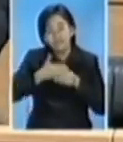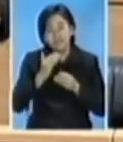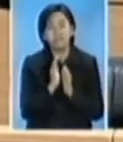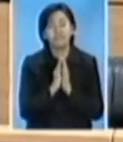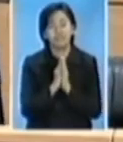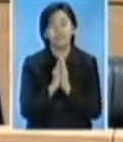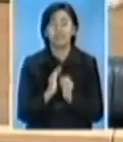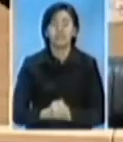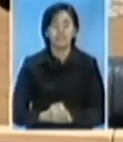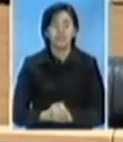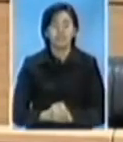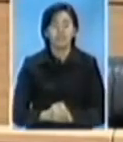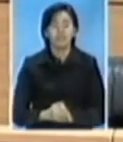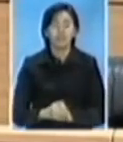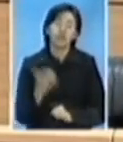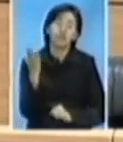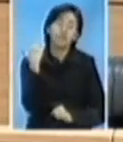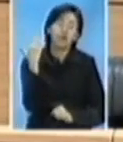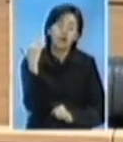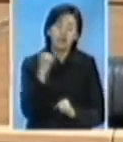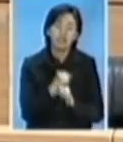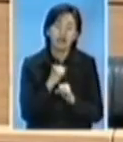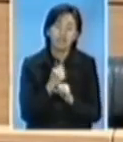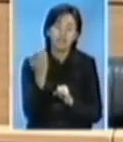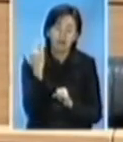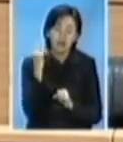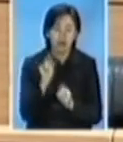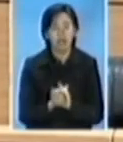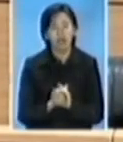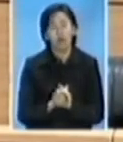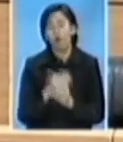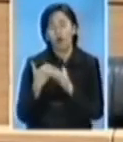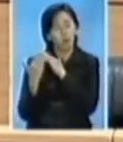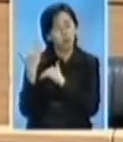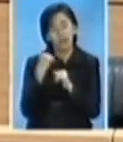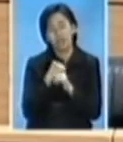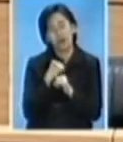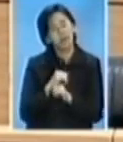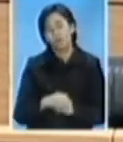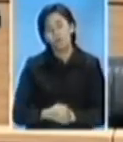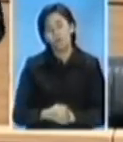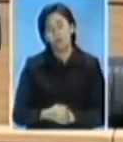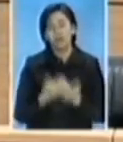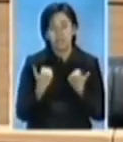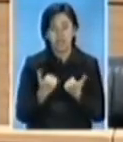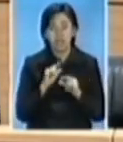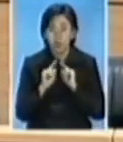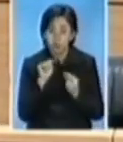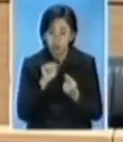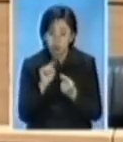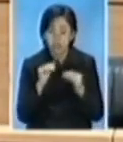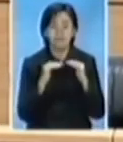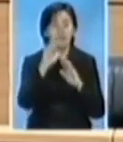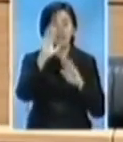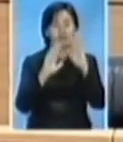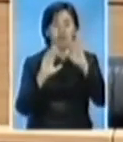แน่นอนครับในอดีตระบบการผลิตยังล้าหลังทุกอย่างมันยังล้าหลังก็ว่าไปเรากำลังพูดถึงระบบประชาธิ